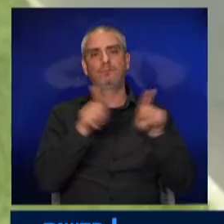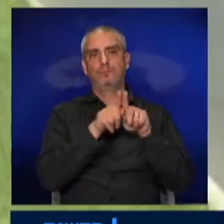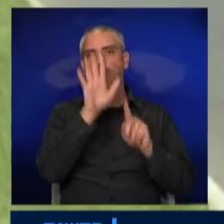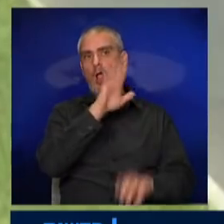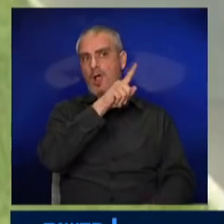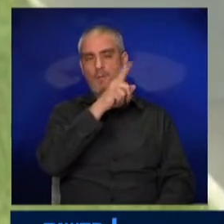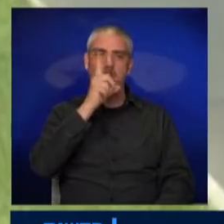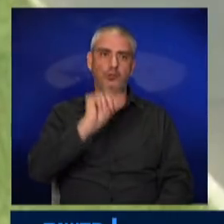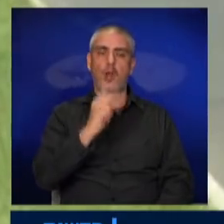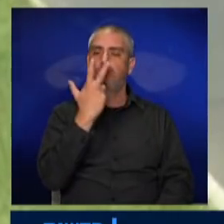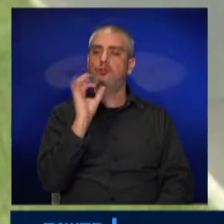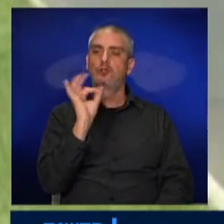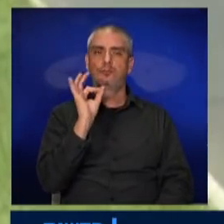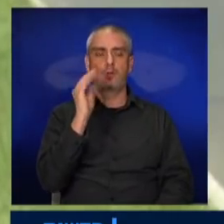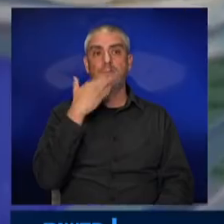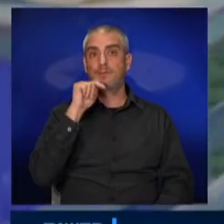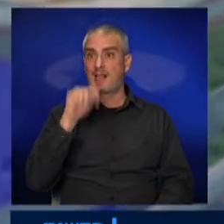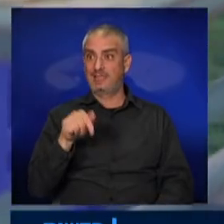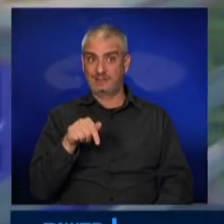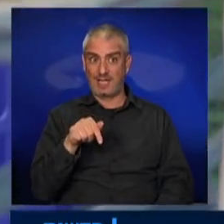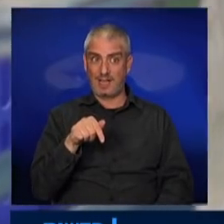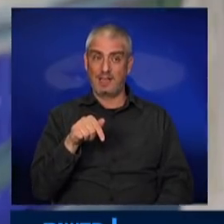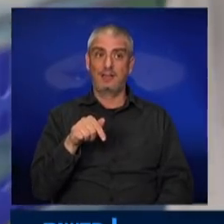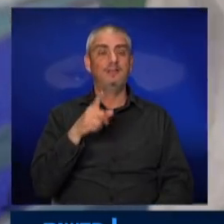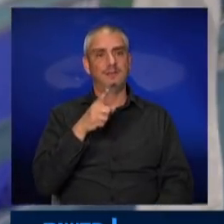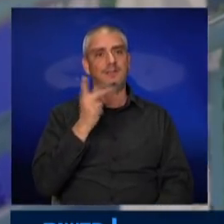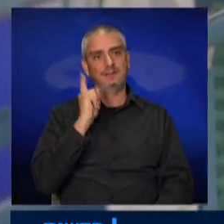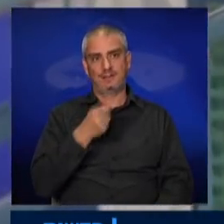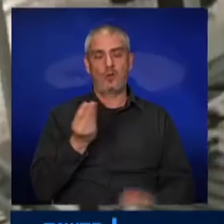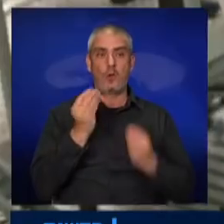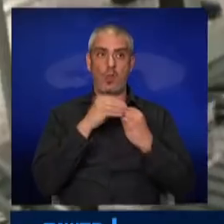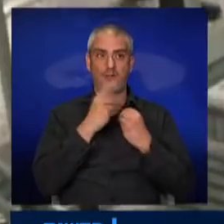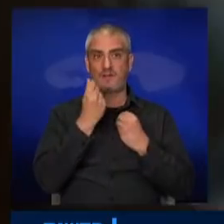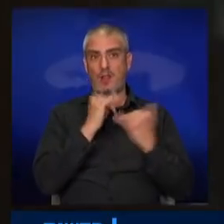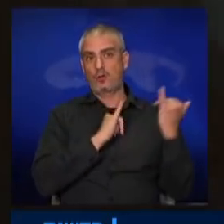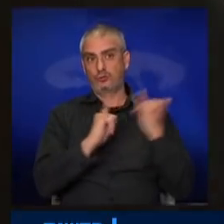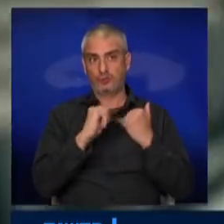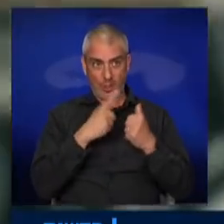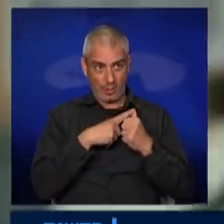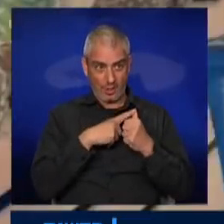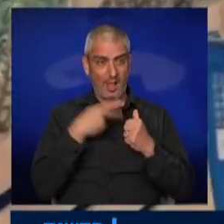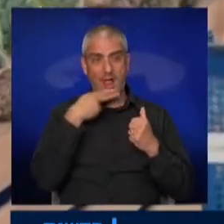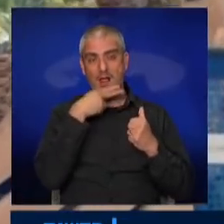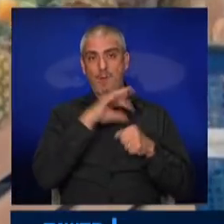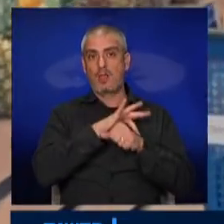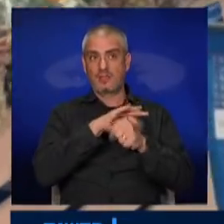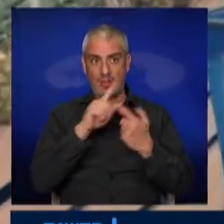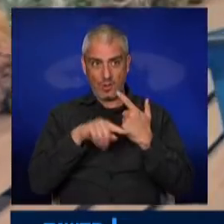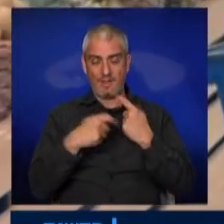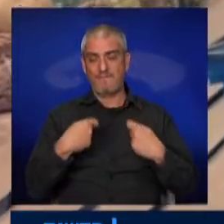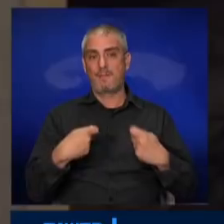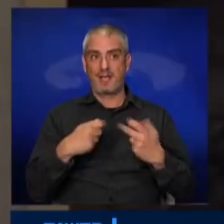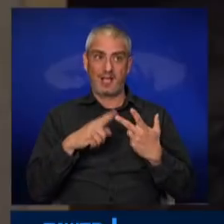אירופה הזולה ב-30% לישראל. לזה הם יצטרכו להוסיף עלויות שילוח, עמלות ניהול